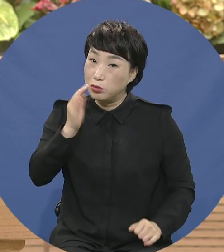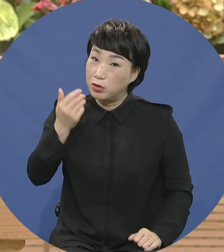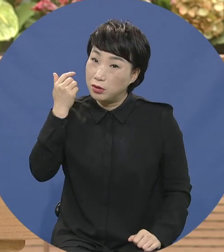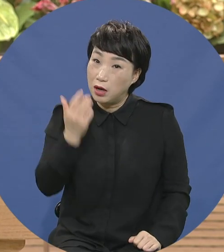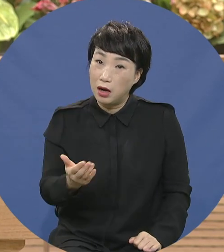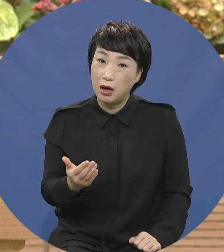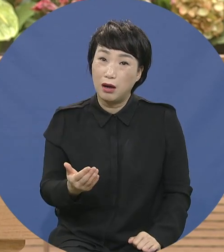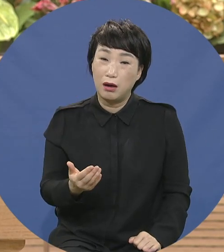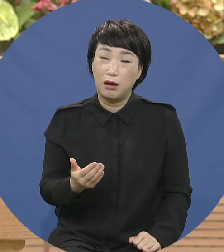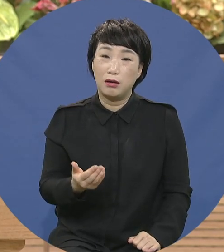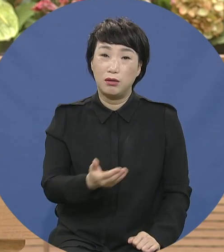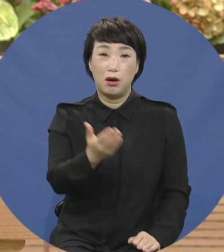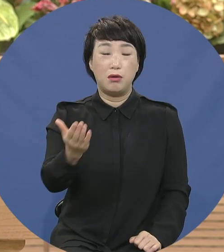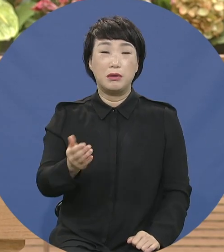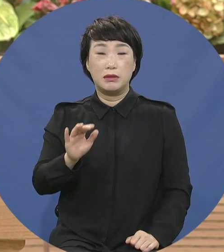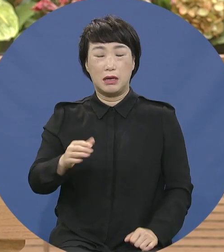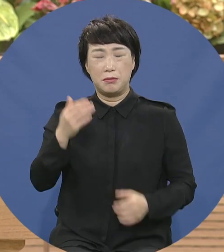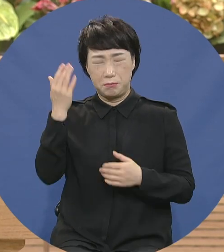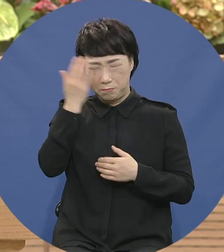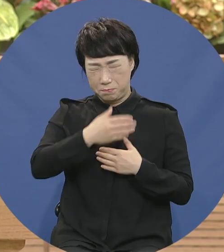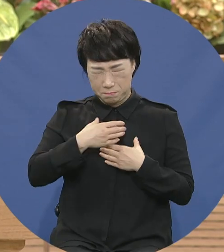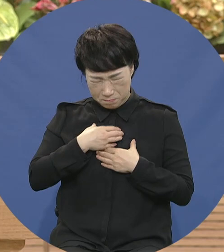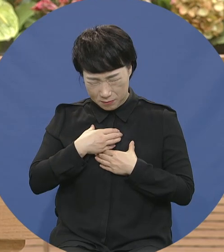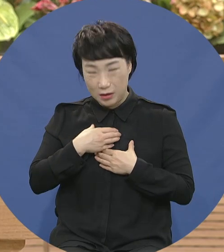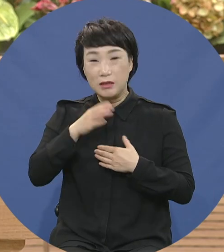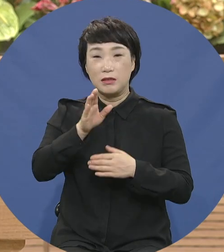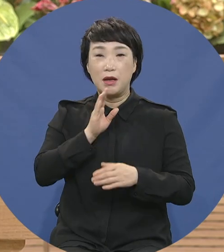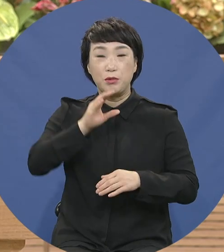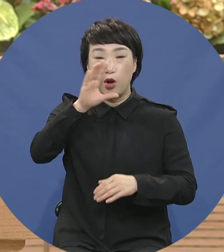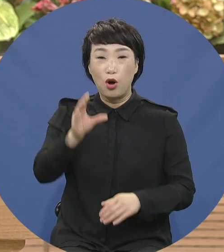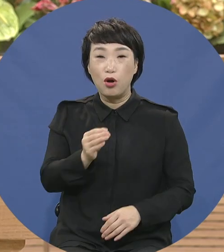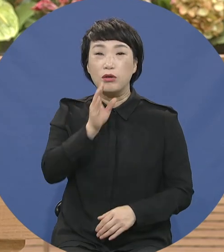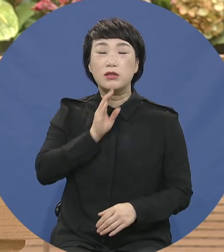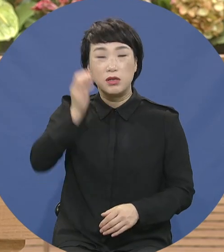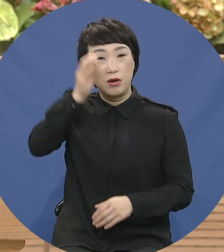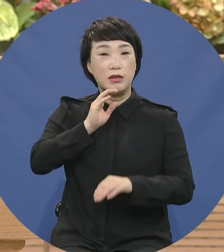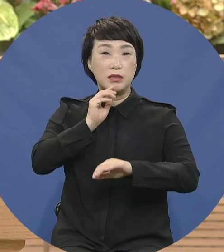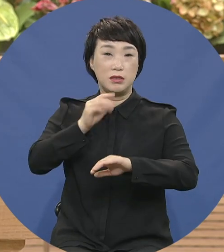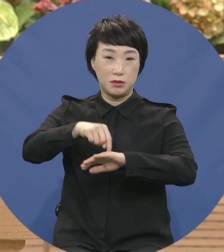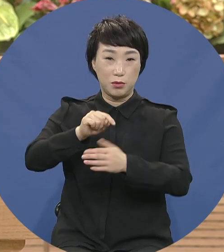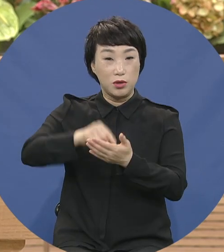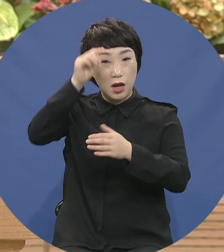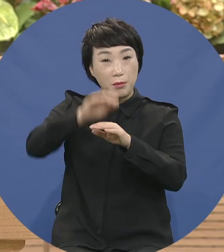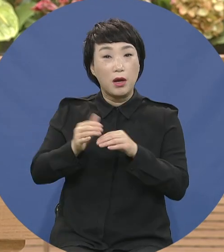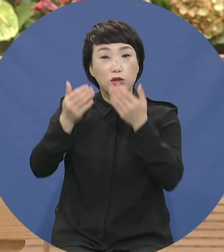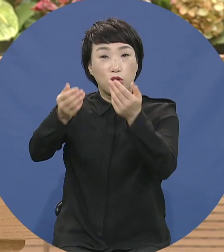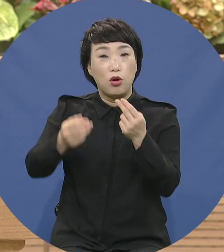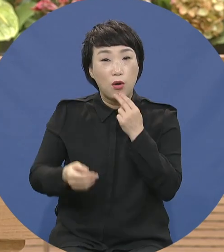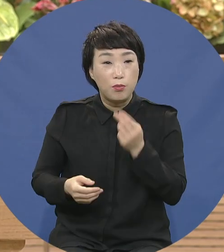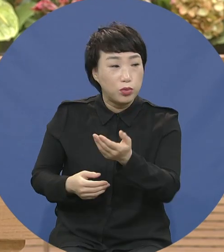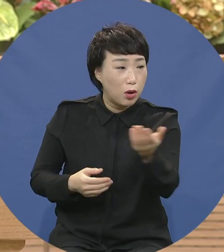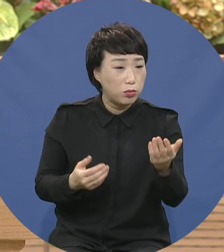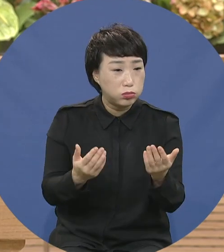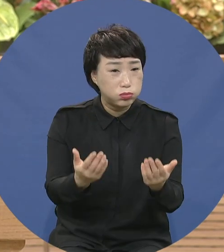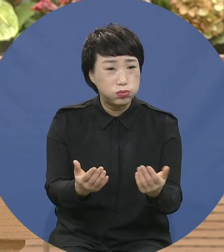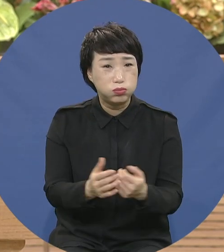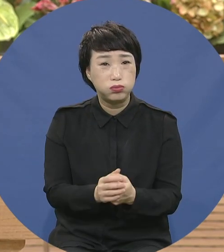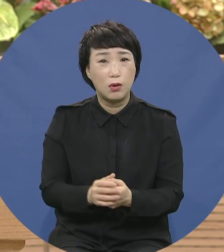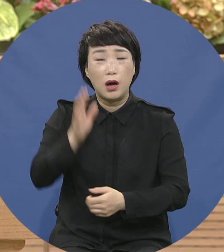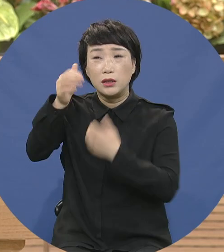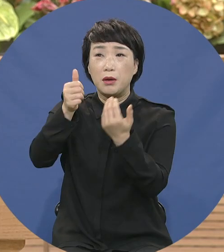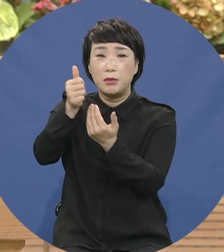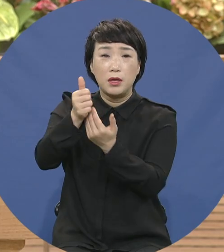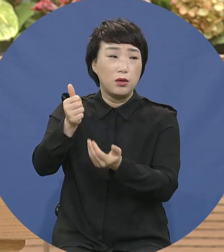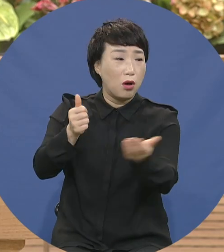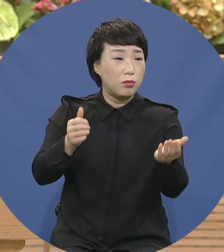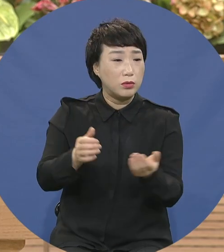있겠는가? 경건하게 참되게 거룩하게 신령과 진정으로 예배를 드리지 못하는 자가